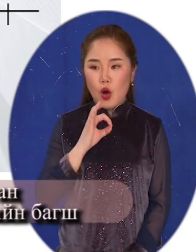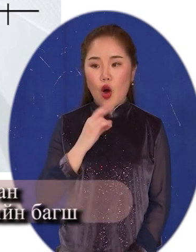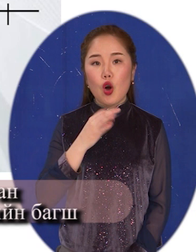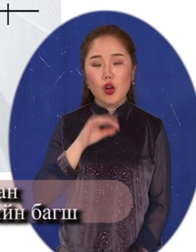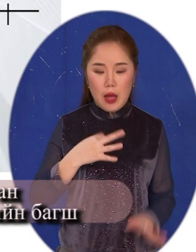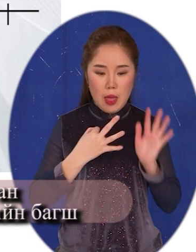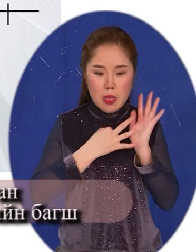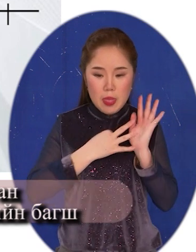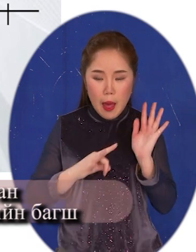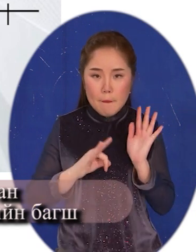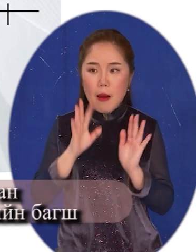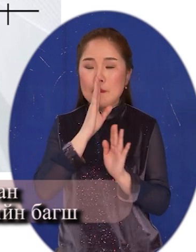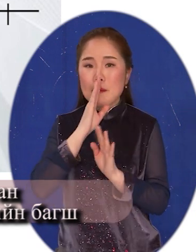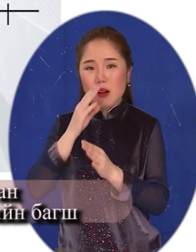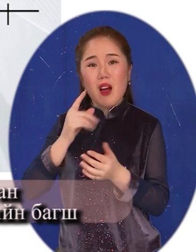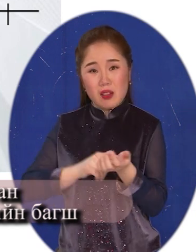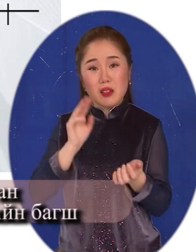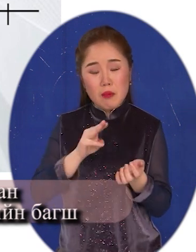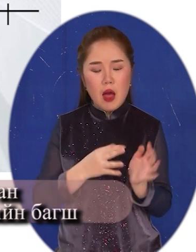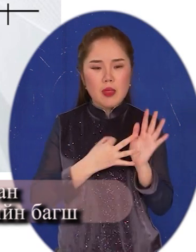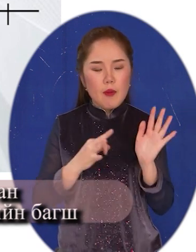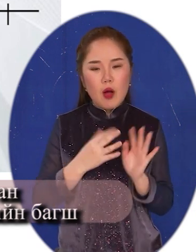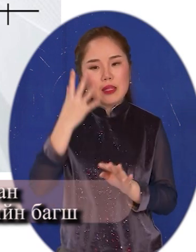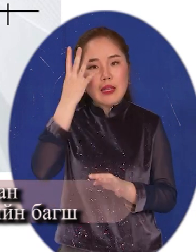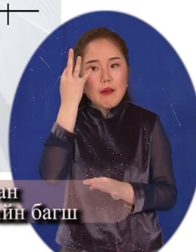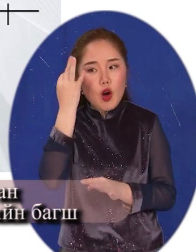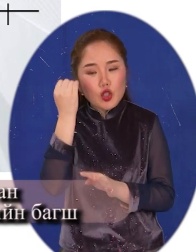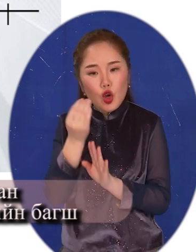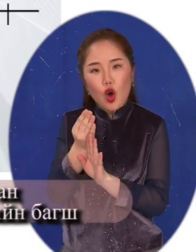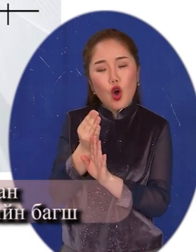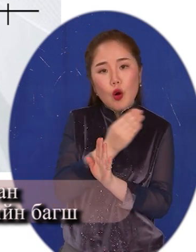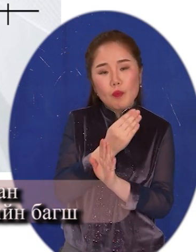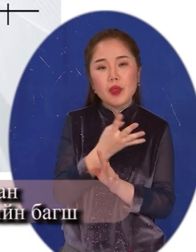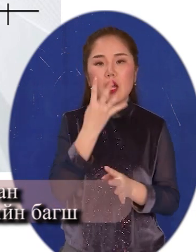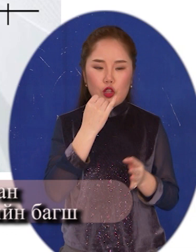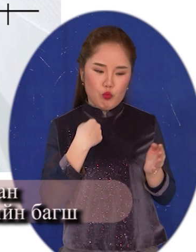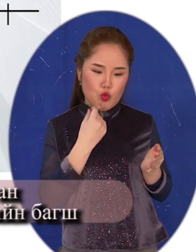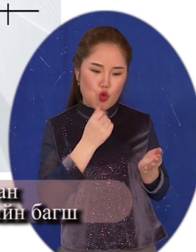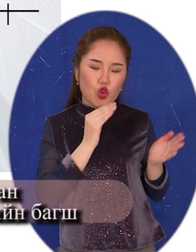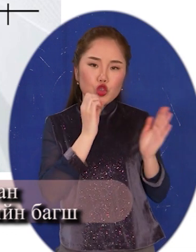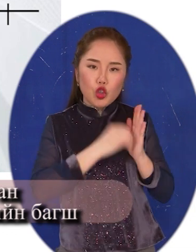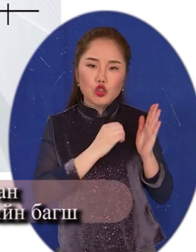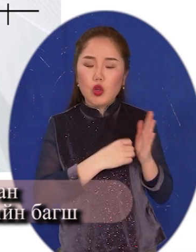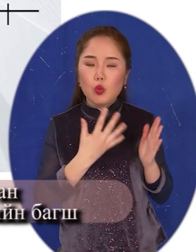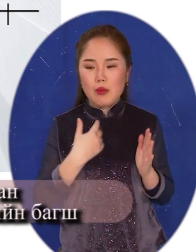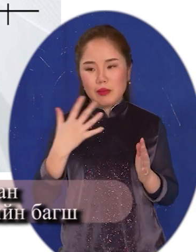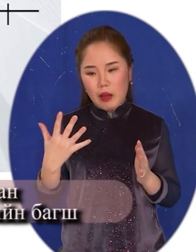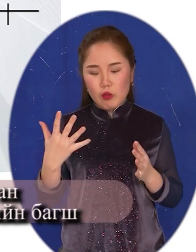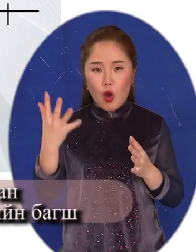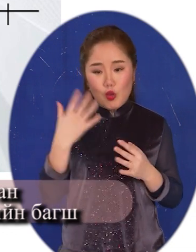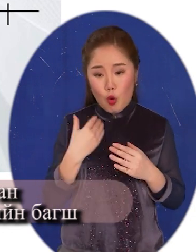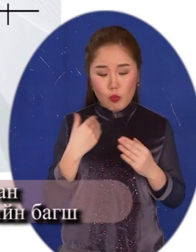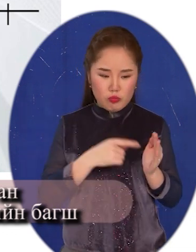Коңгур 800 төгрүктү болуу үчүн 5 тәүлүк бурун неше төгрүктү болуу керек эди дегенде